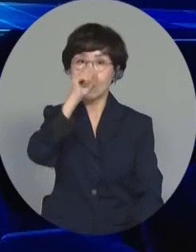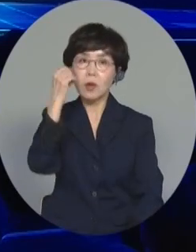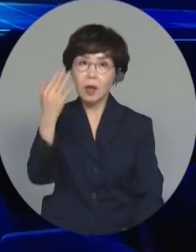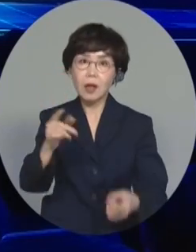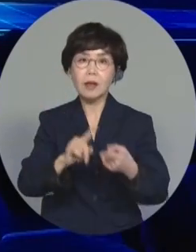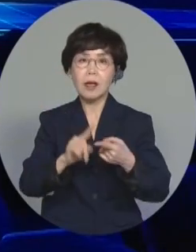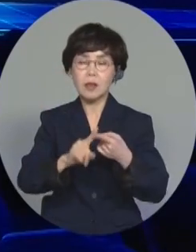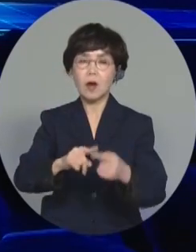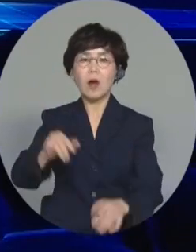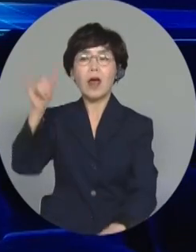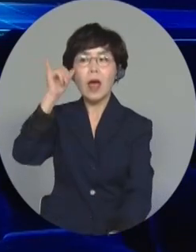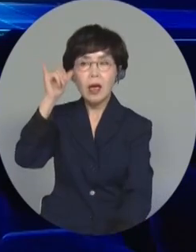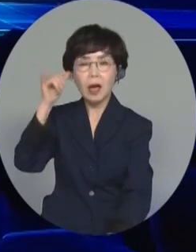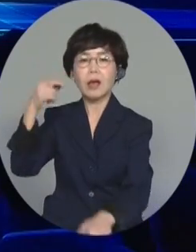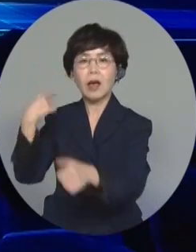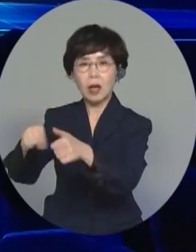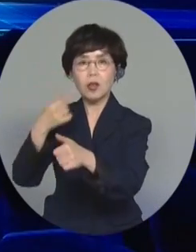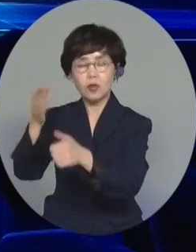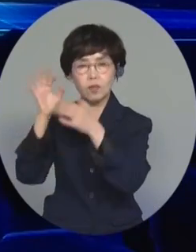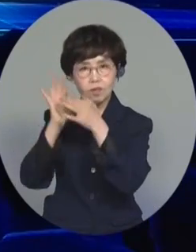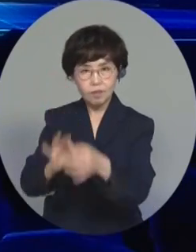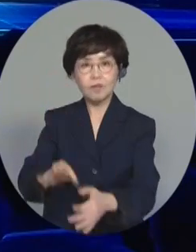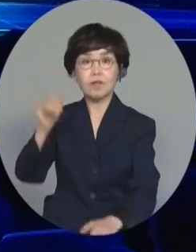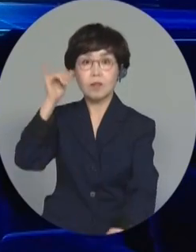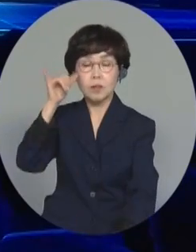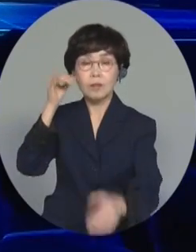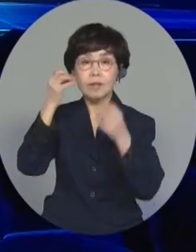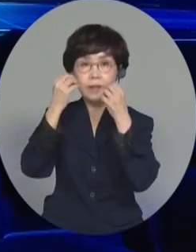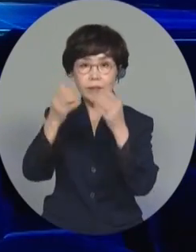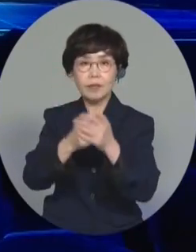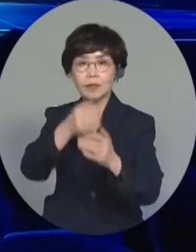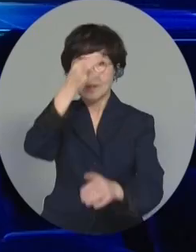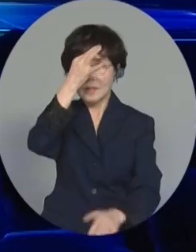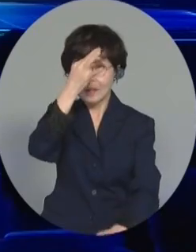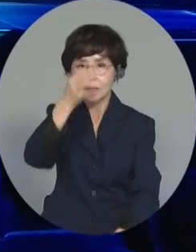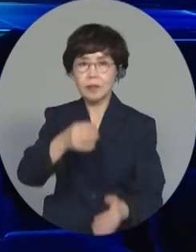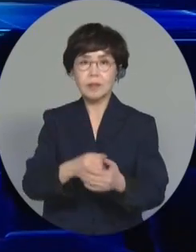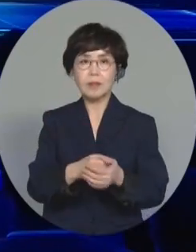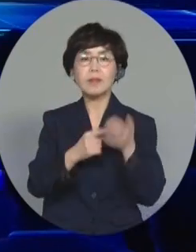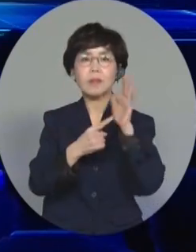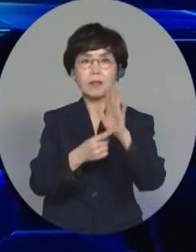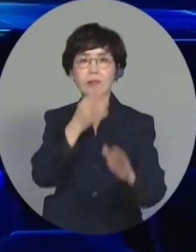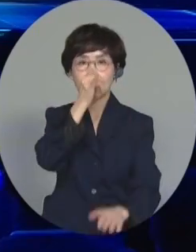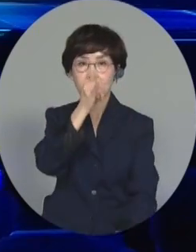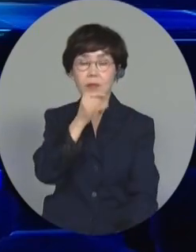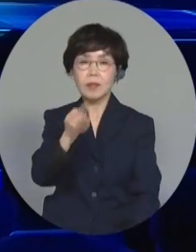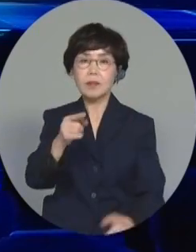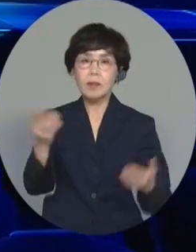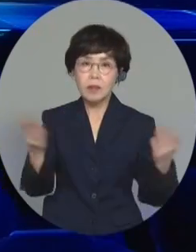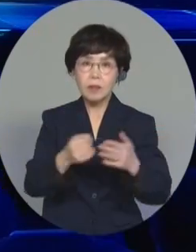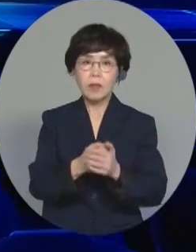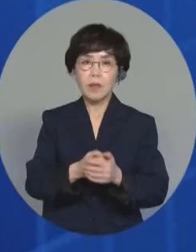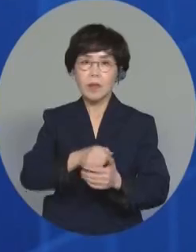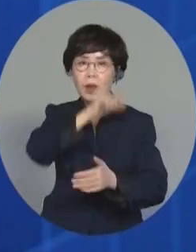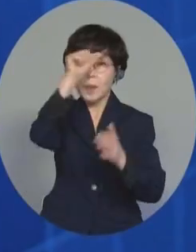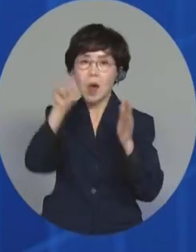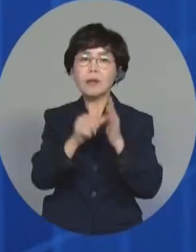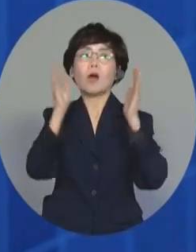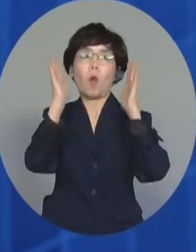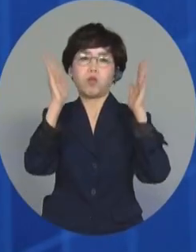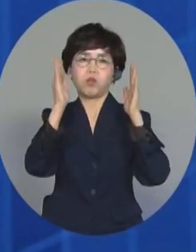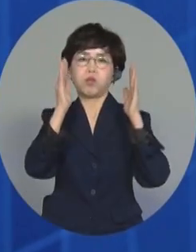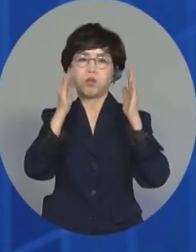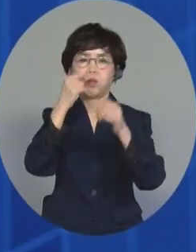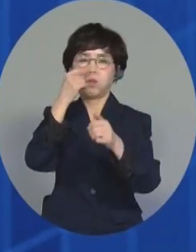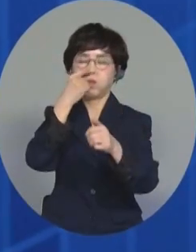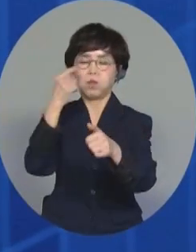대해서 AI에게 가르치면서 계속해서 AI는 새로운 스킬을 배워가는 겁니다. 바로 이것이 평생 학습이죠.